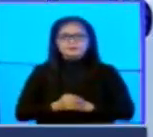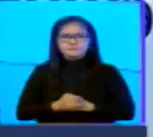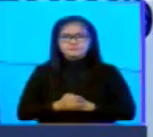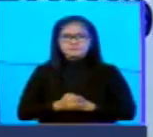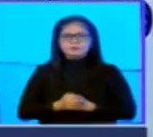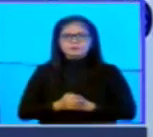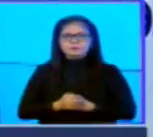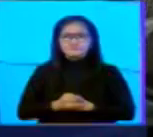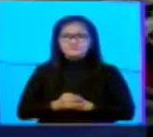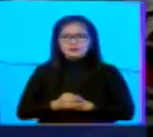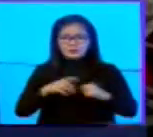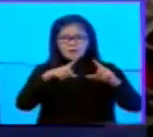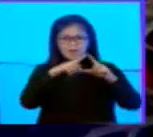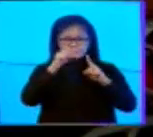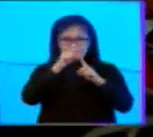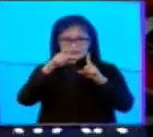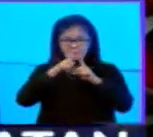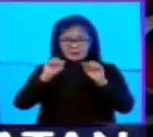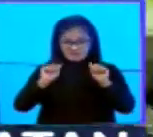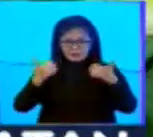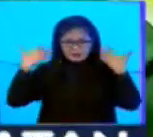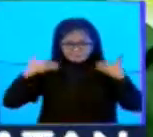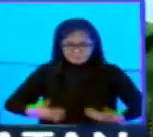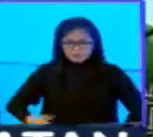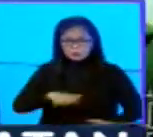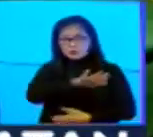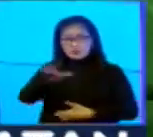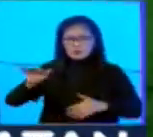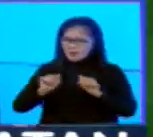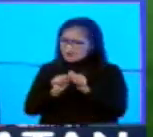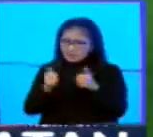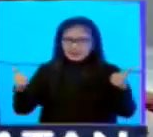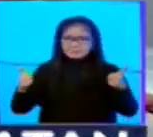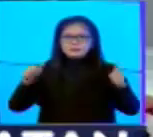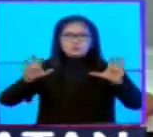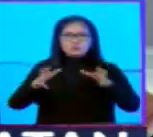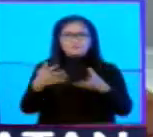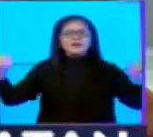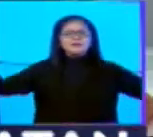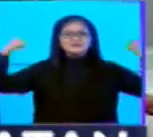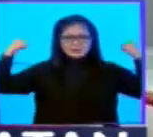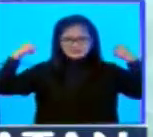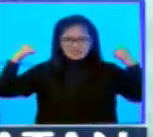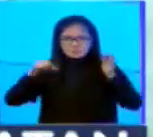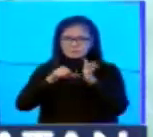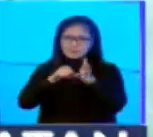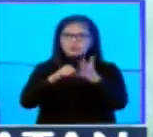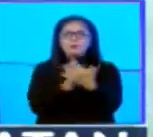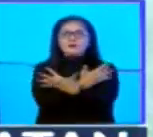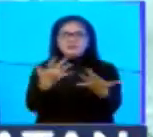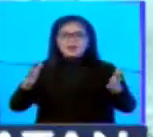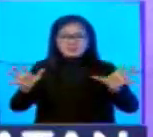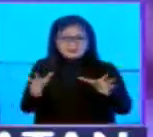Alat pelindung diri kini telah menjadi bagian penting bagi tenaga kesehatan dalam melaksanakan tugasnya melayani masyarakat. Terlebih, tenaga kesehatan